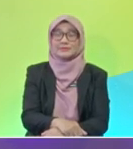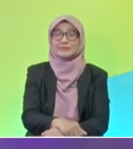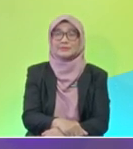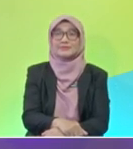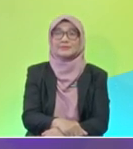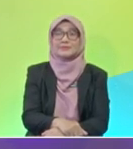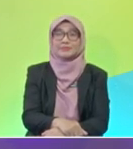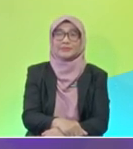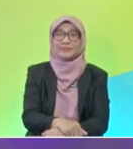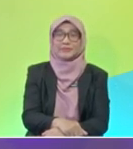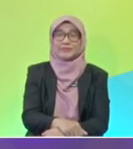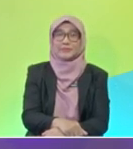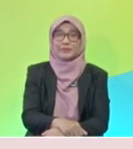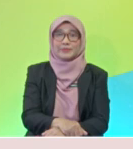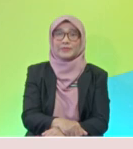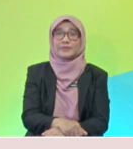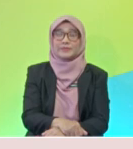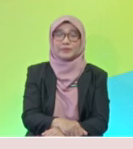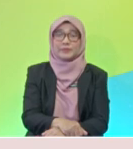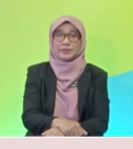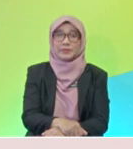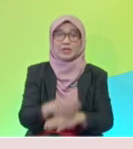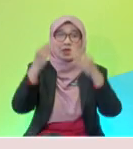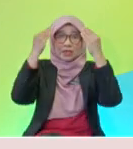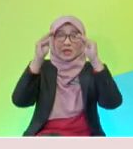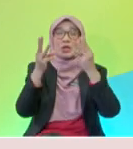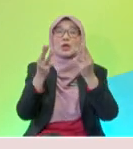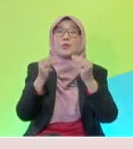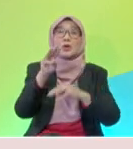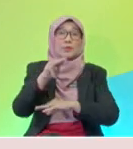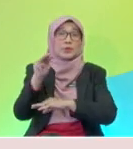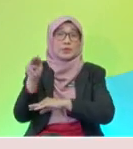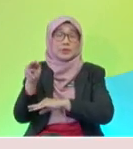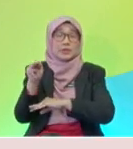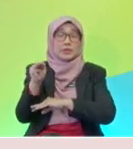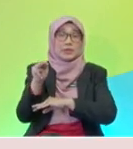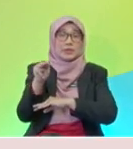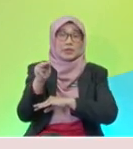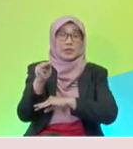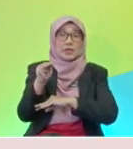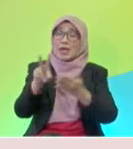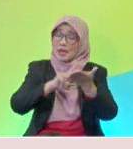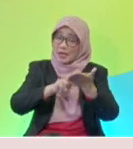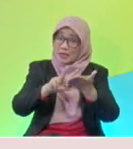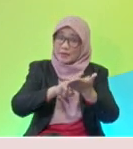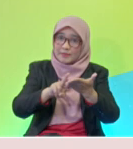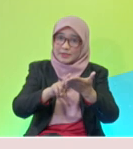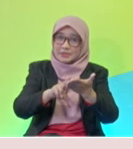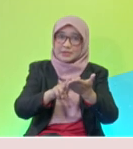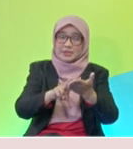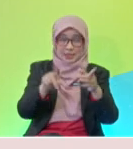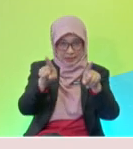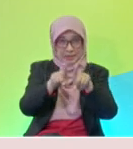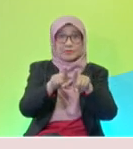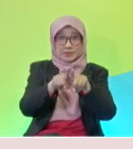ini disebabkan Cikgu mahu membimbing murid-murid Jadi murid-murid mari kita baca semula dialog tadi